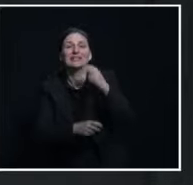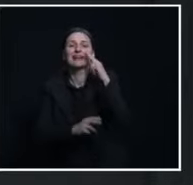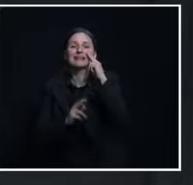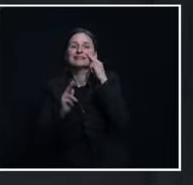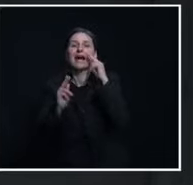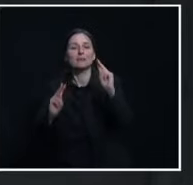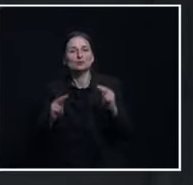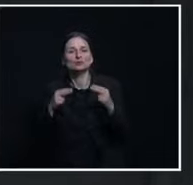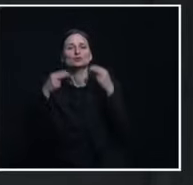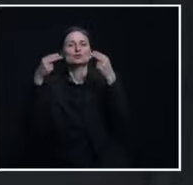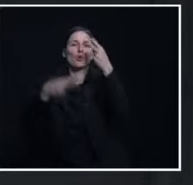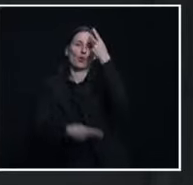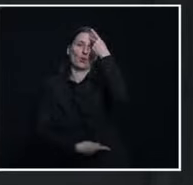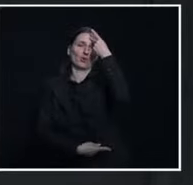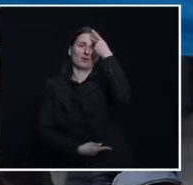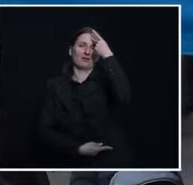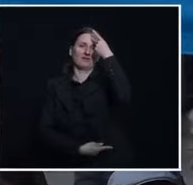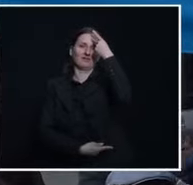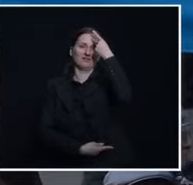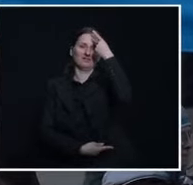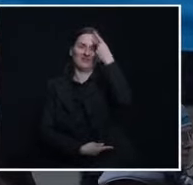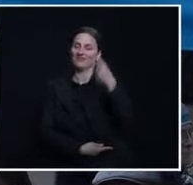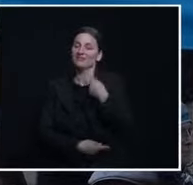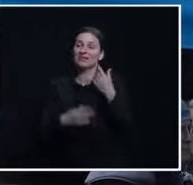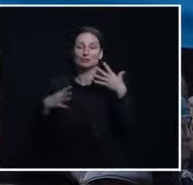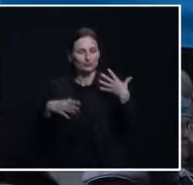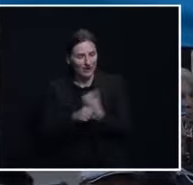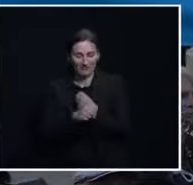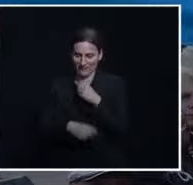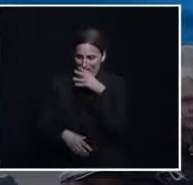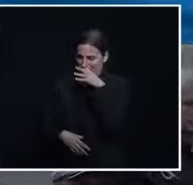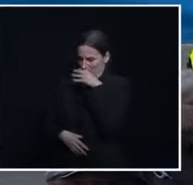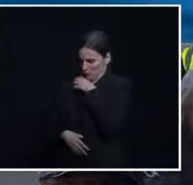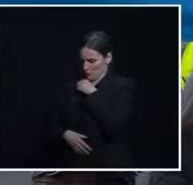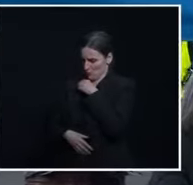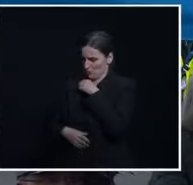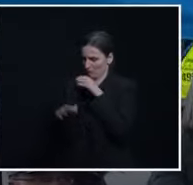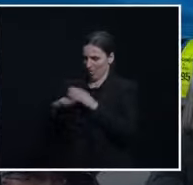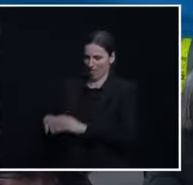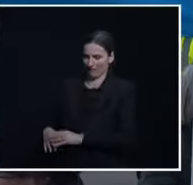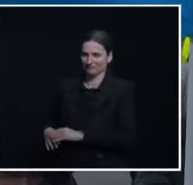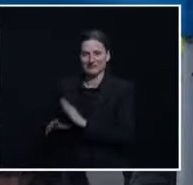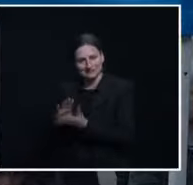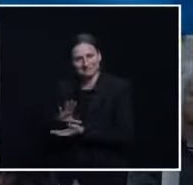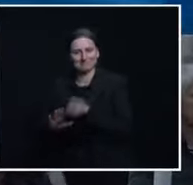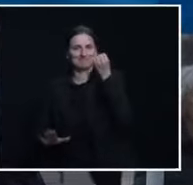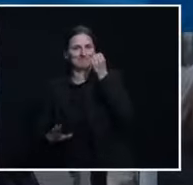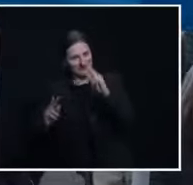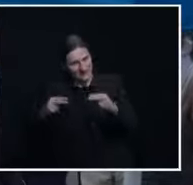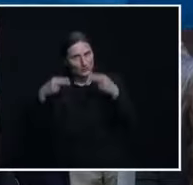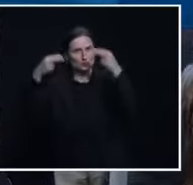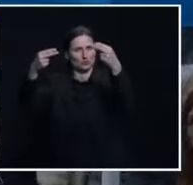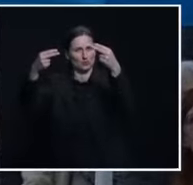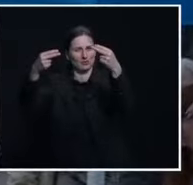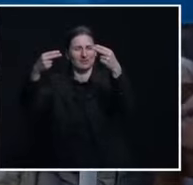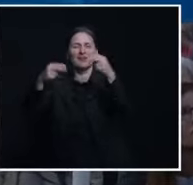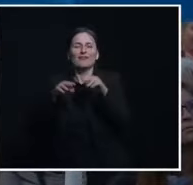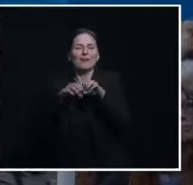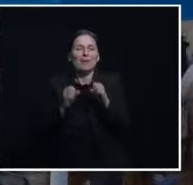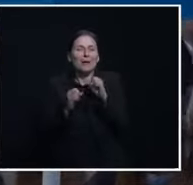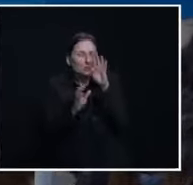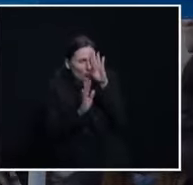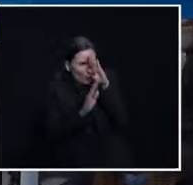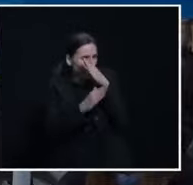Gedächtnis rufen, entreißen wir sie der Anonymität dieses unvorstellbaren Verbrechens.